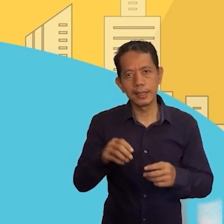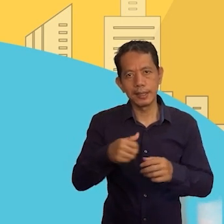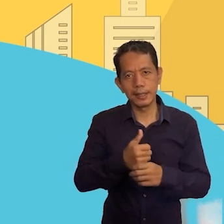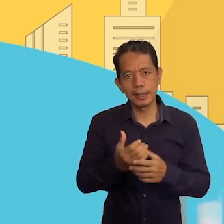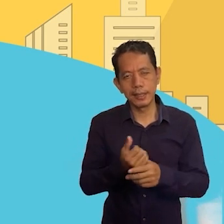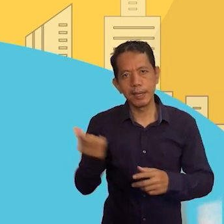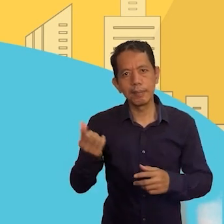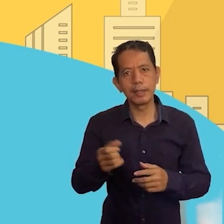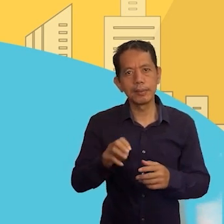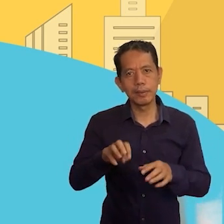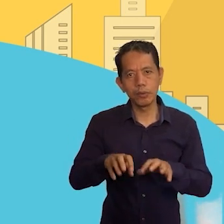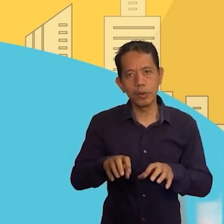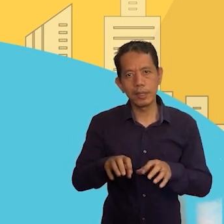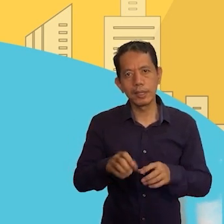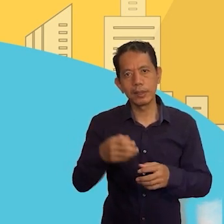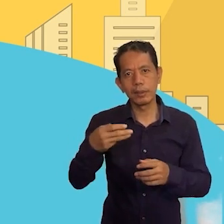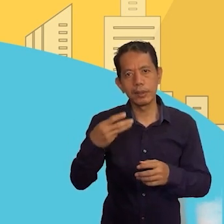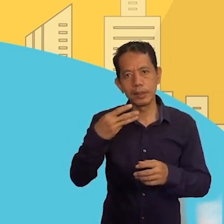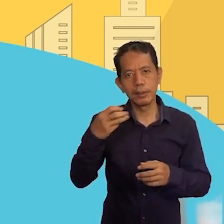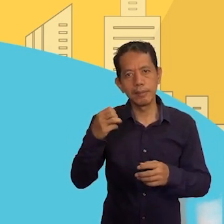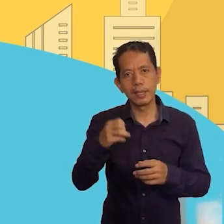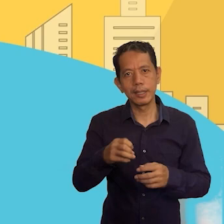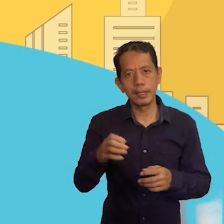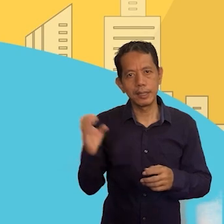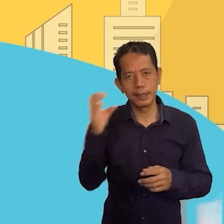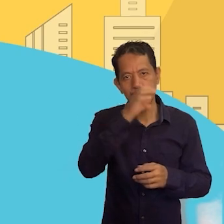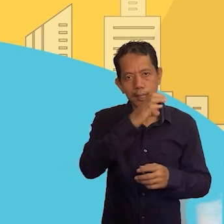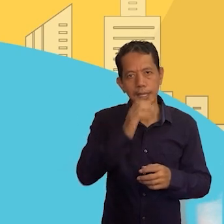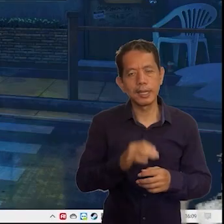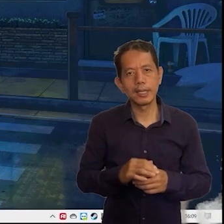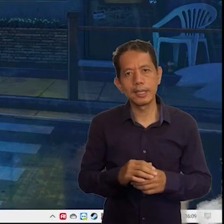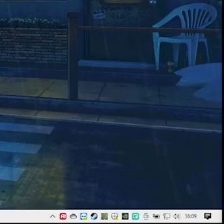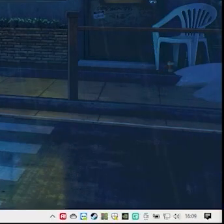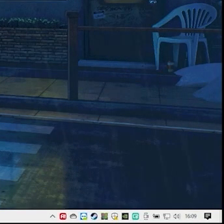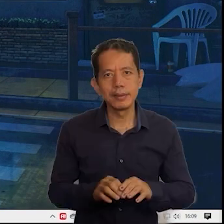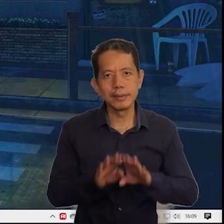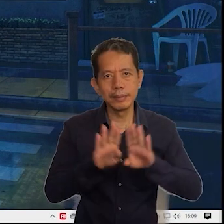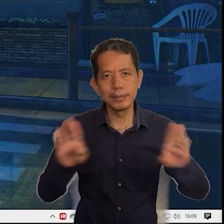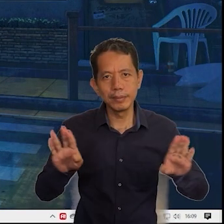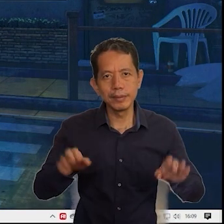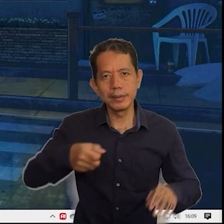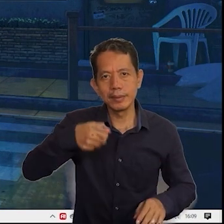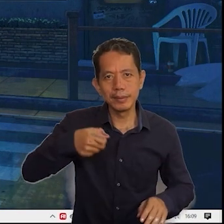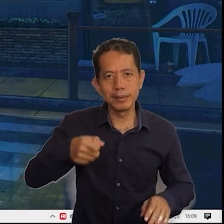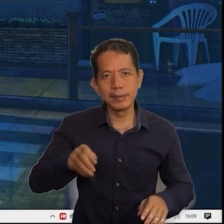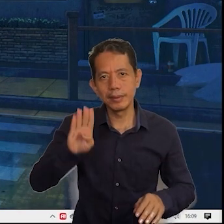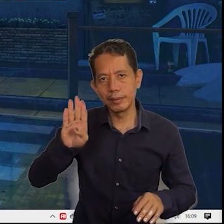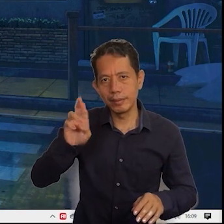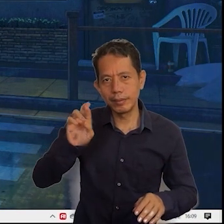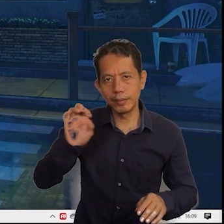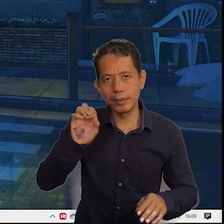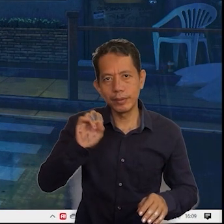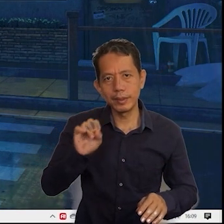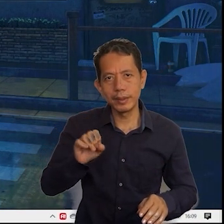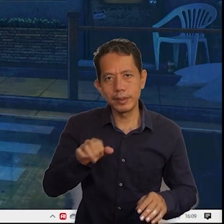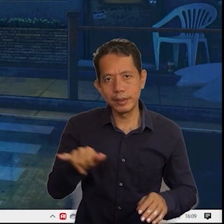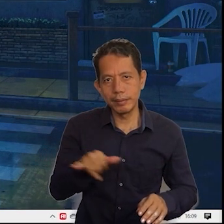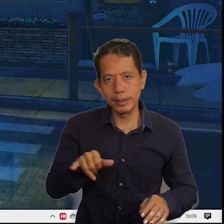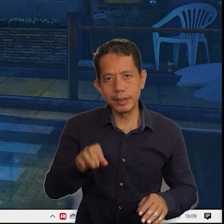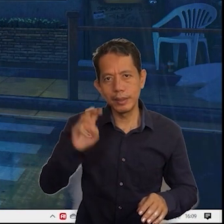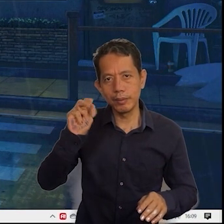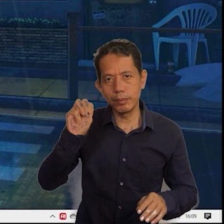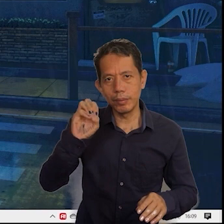dapat membuat akun email terlebih dahulu dengan cara buka aplikasi browser seperti